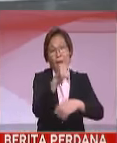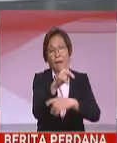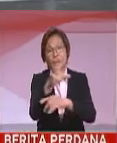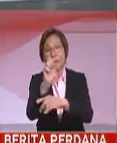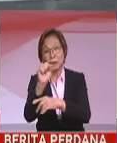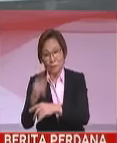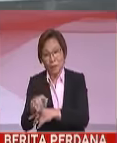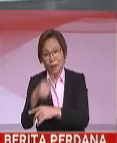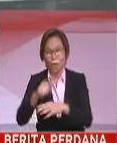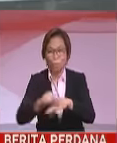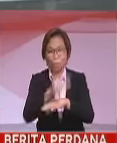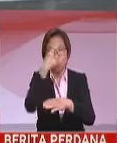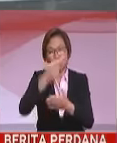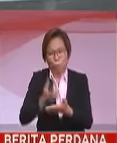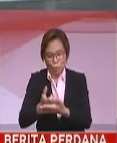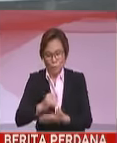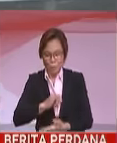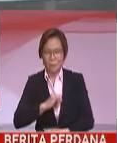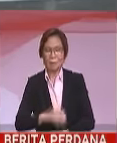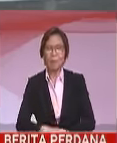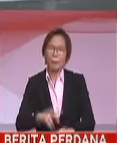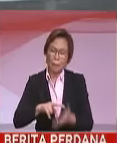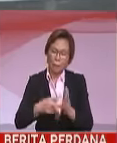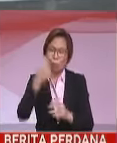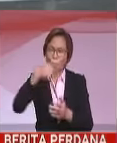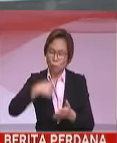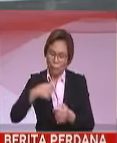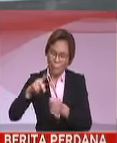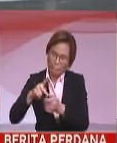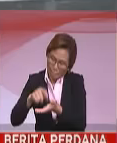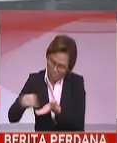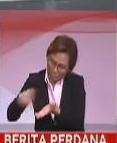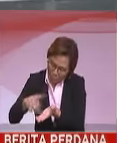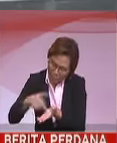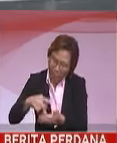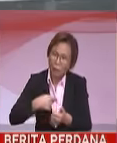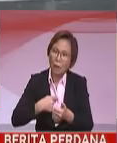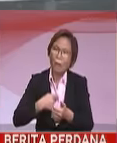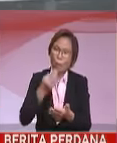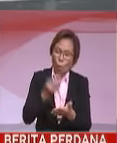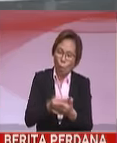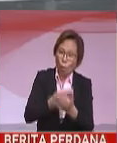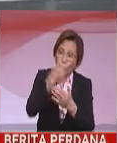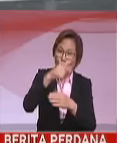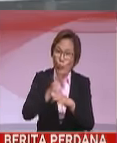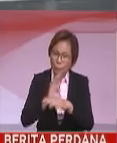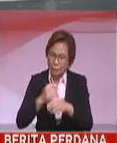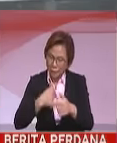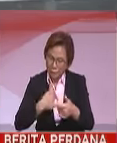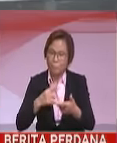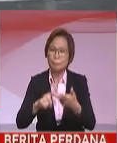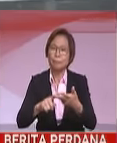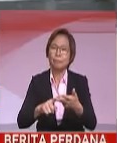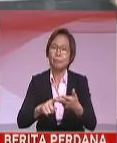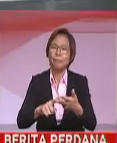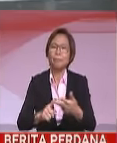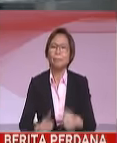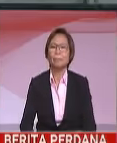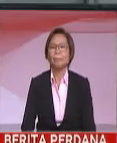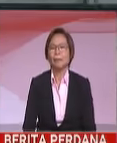untuk ekonomi saya lah. Maksud dia saya punya pembelanjaan, then saya boleh keluarkan modal untuk saya punya bisnes, macam